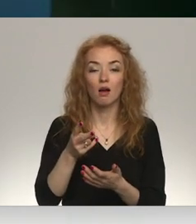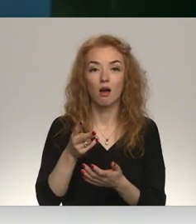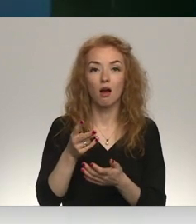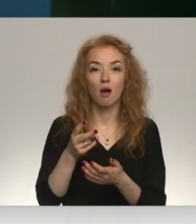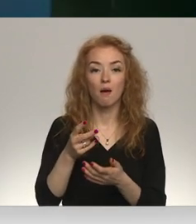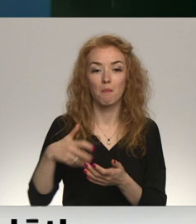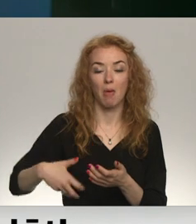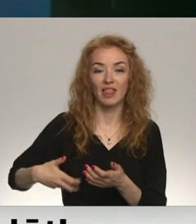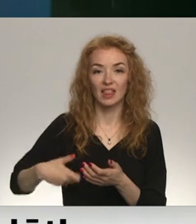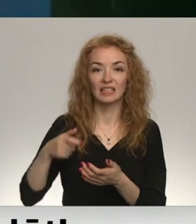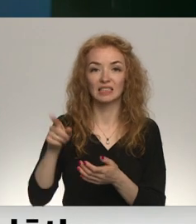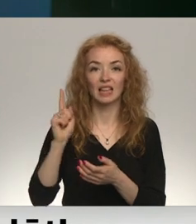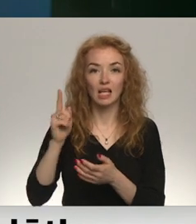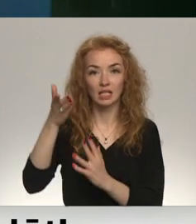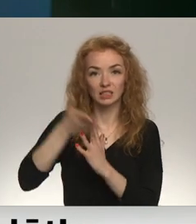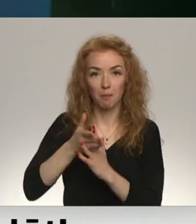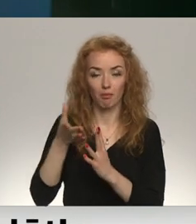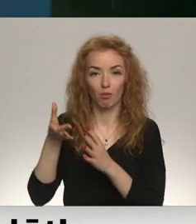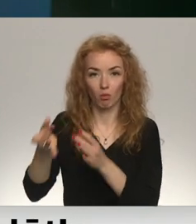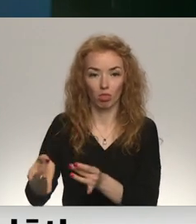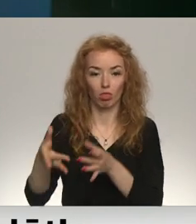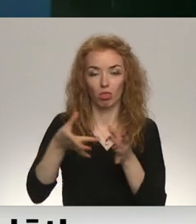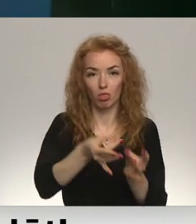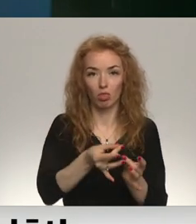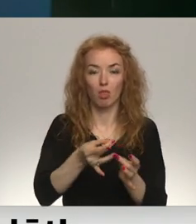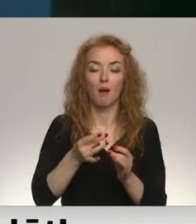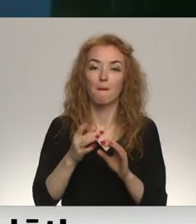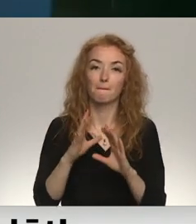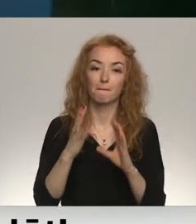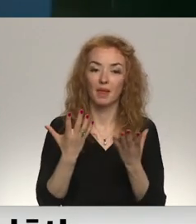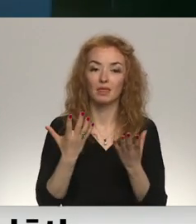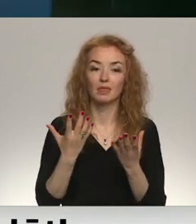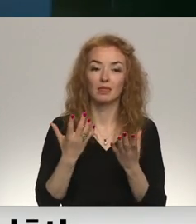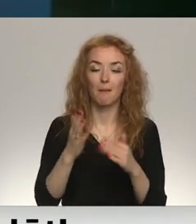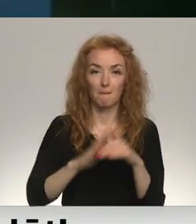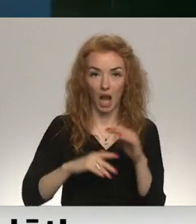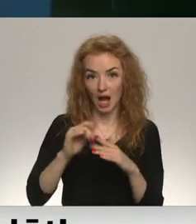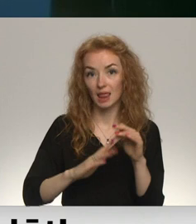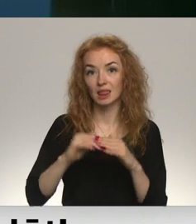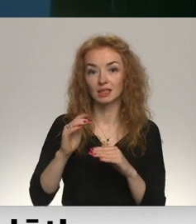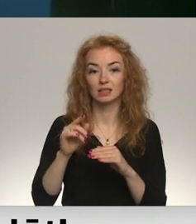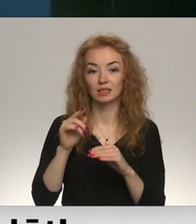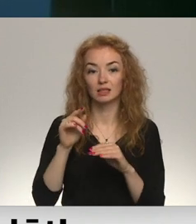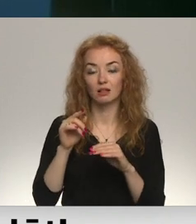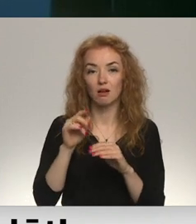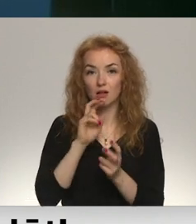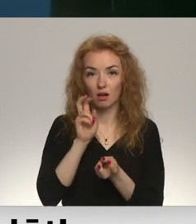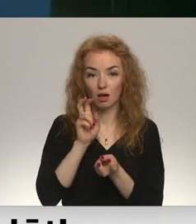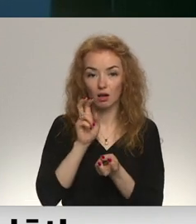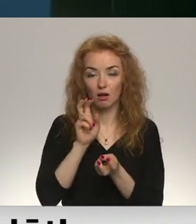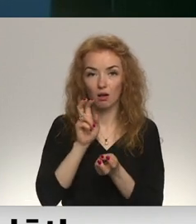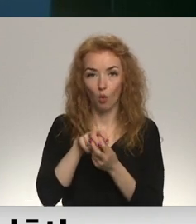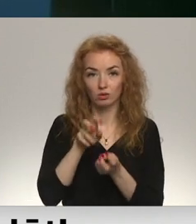starpsaimnieki šim te vīrusam. Tā tas īsti ir grūti pateikt, bet praktiski tie grauzēji, ar kuriem arī